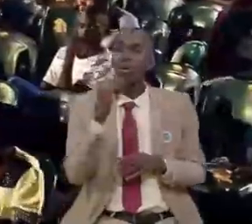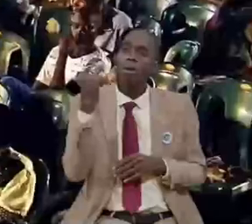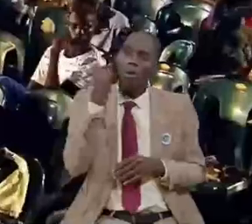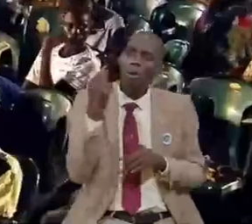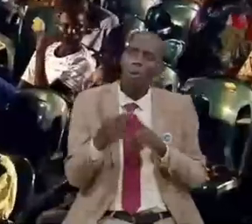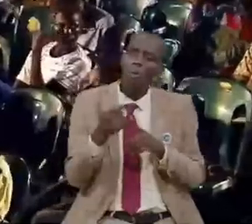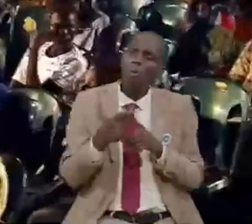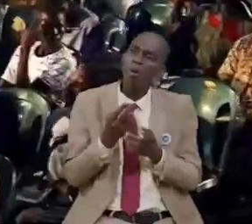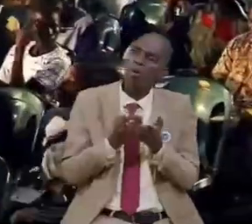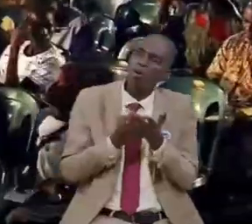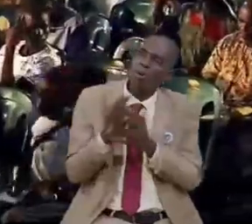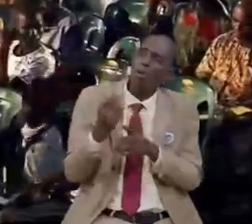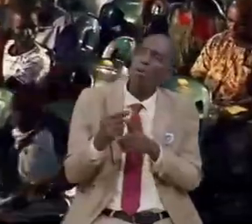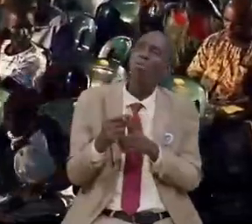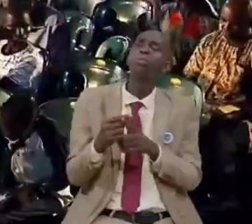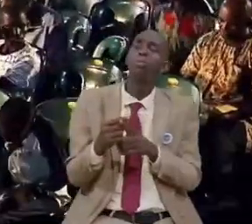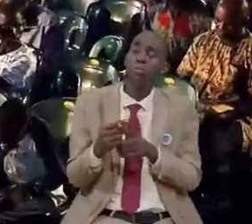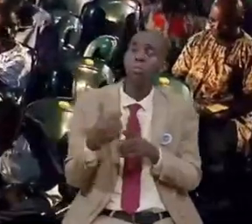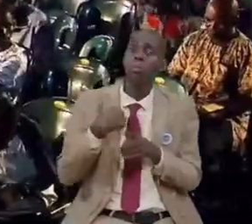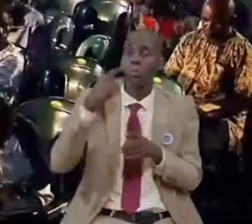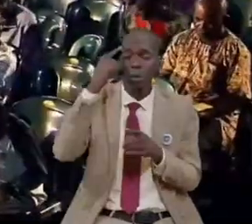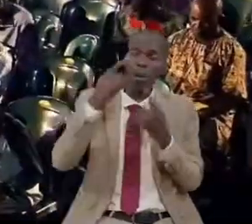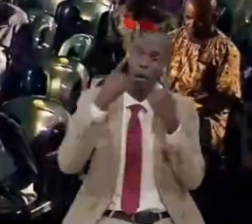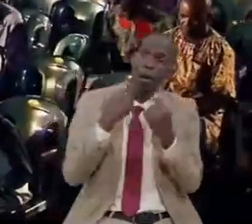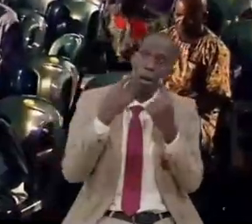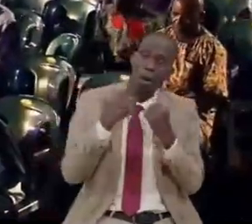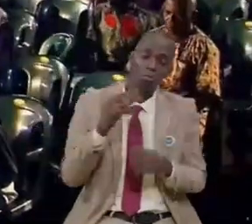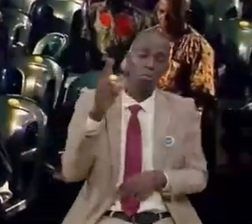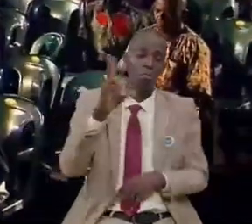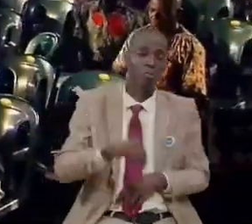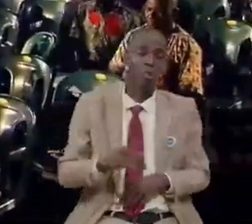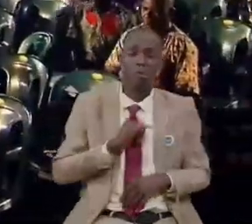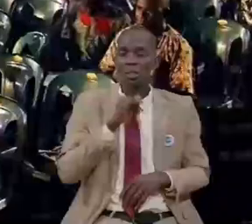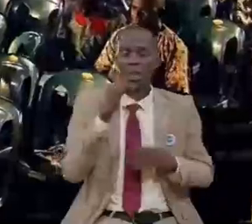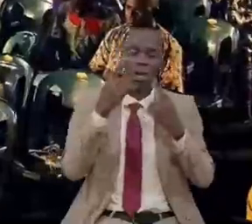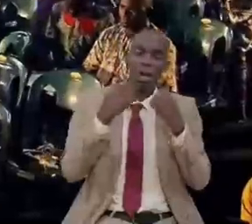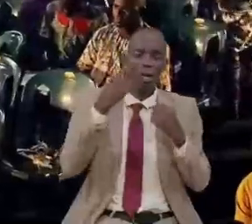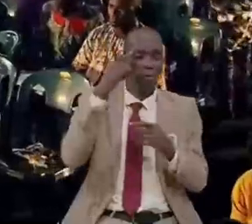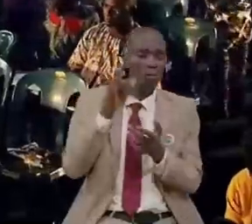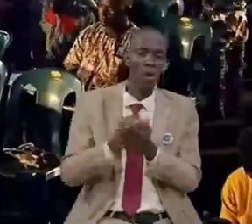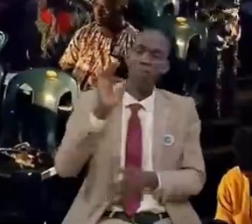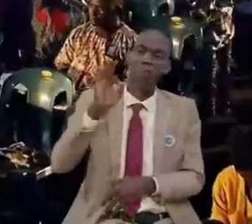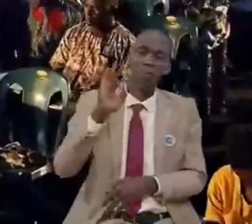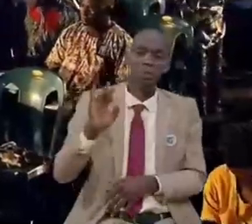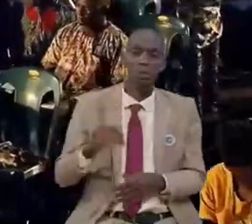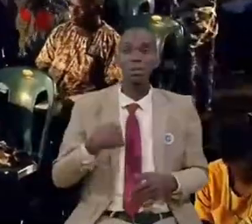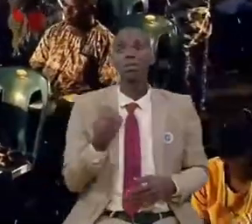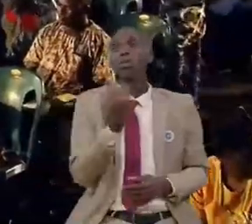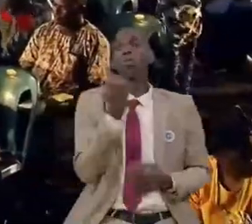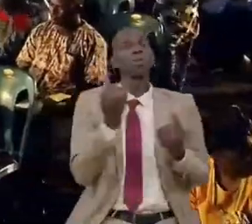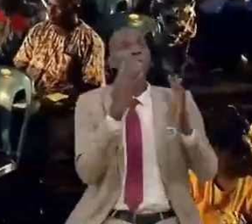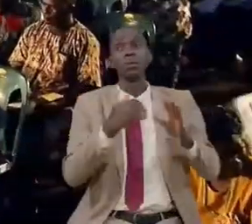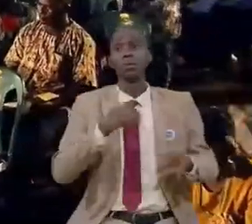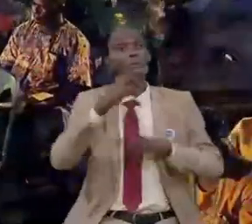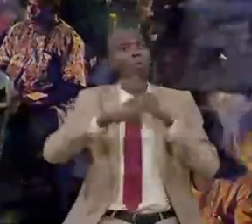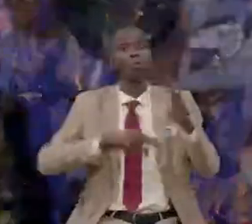Vous entendez la parole qui vous pousse à vous repentir et vous vous dites, mais est-ce moi la seule personne qui fait ça? Est-ce moi seul qui